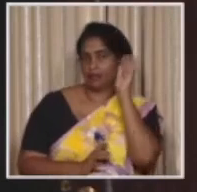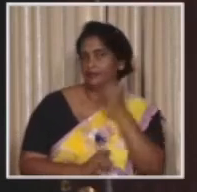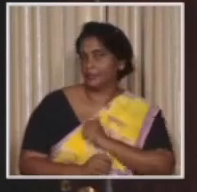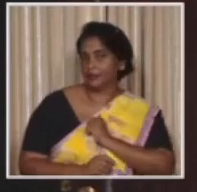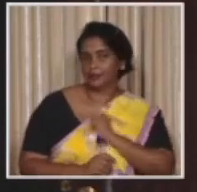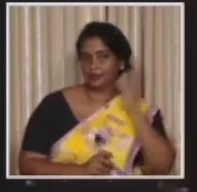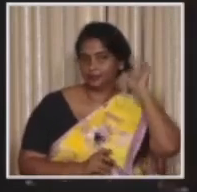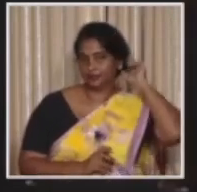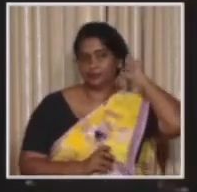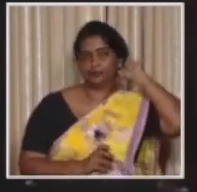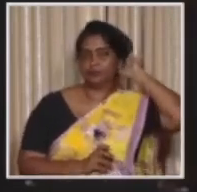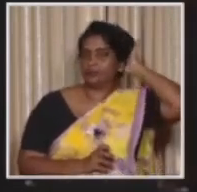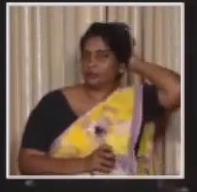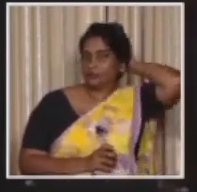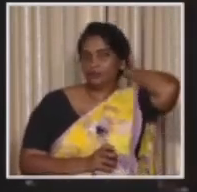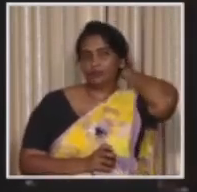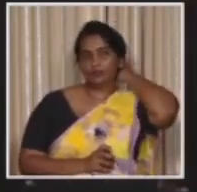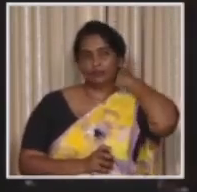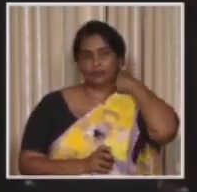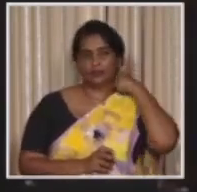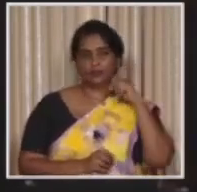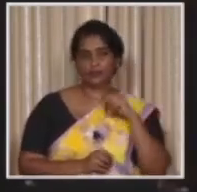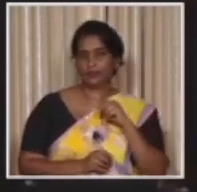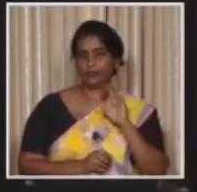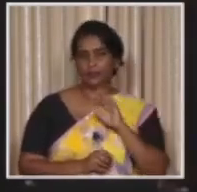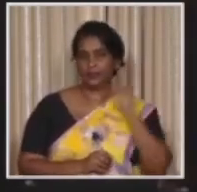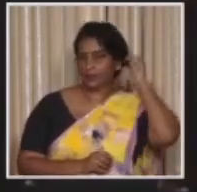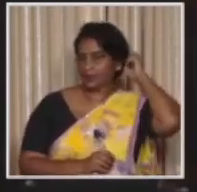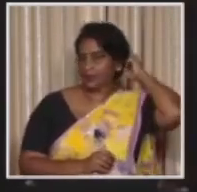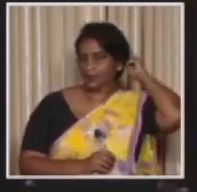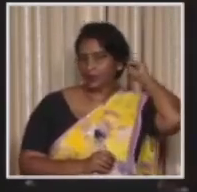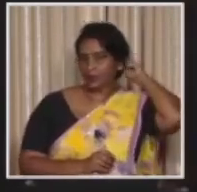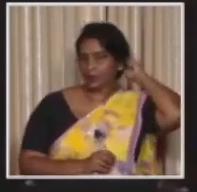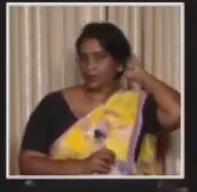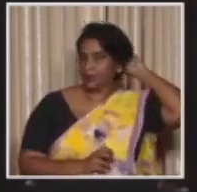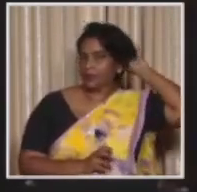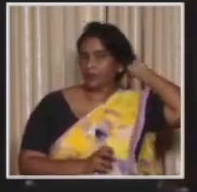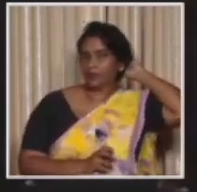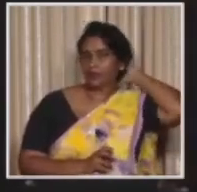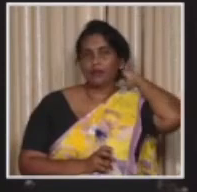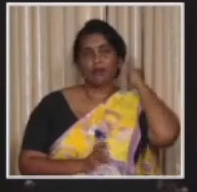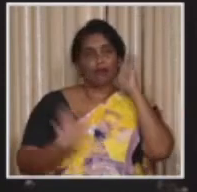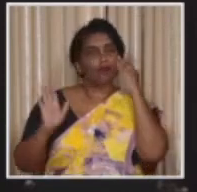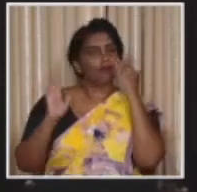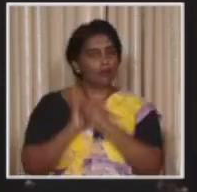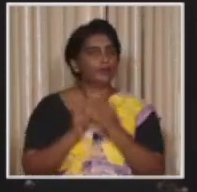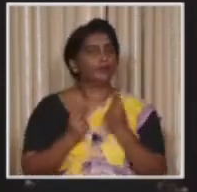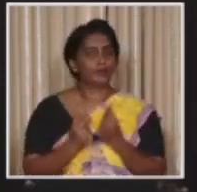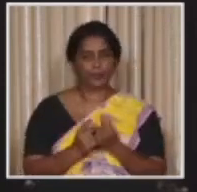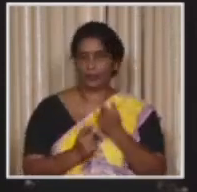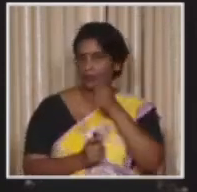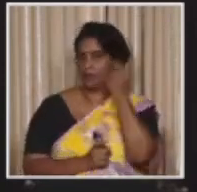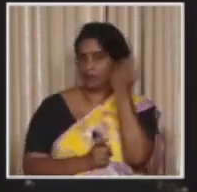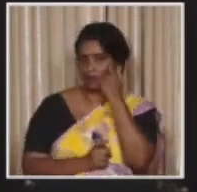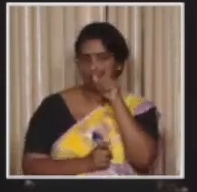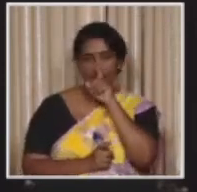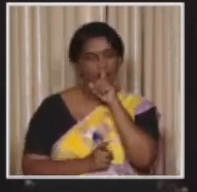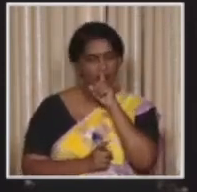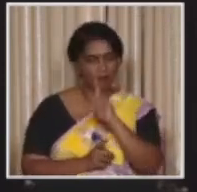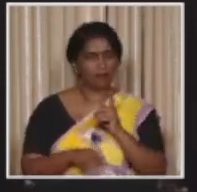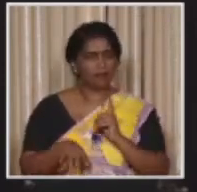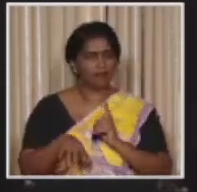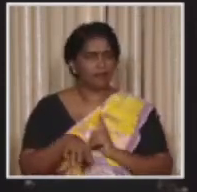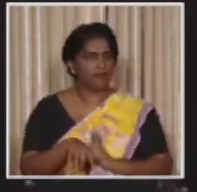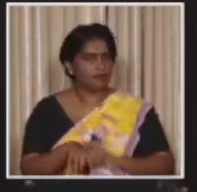කැමැති. නෑ මේ පිළිබඳව වහාම පරීක්ෂා කර බැලීම සඳහා අපි දැනුම් දෙන්නම්.